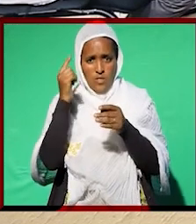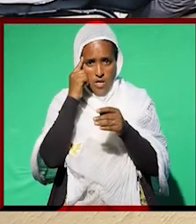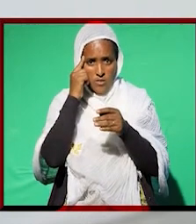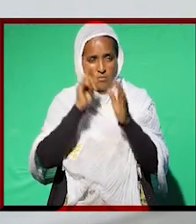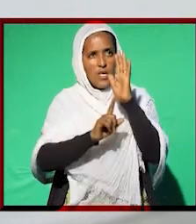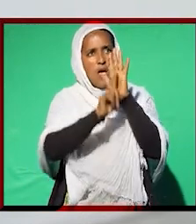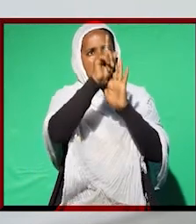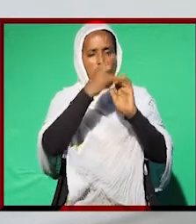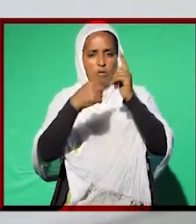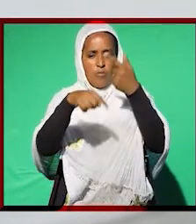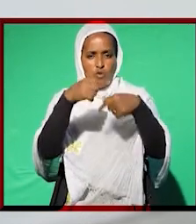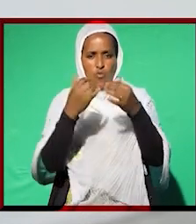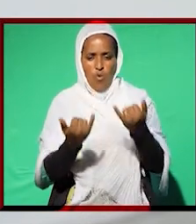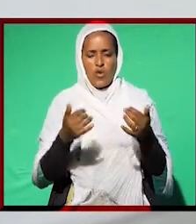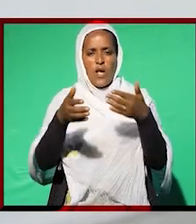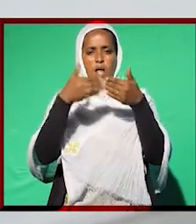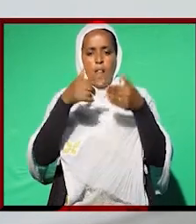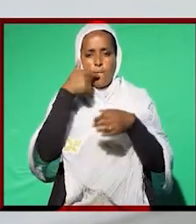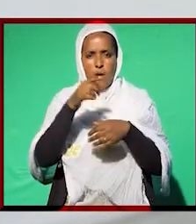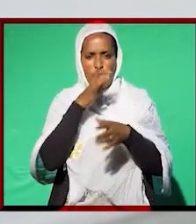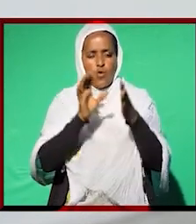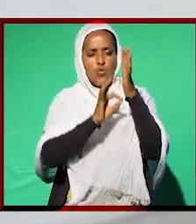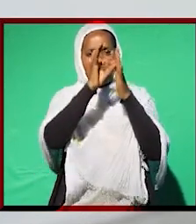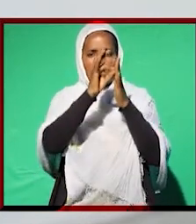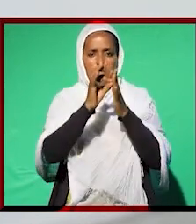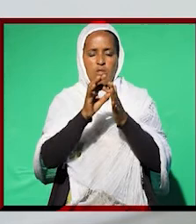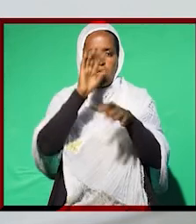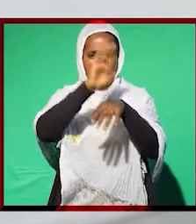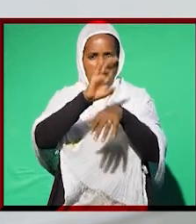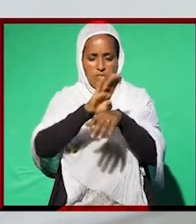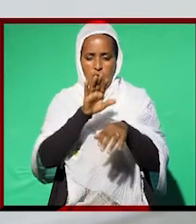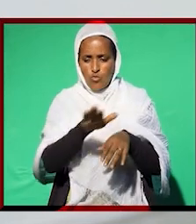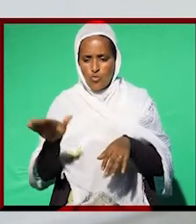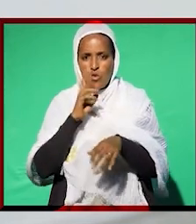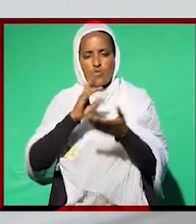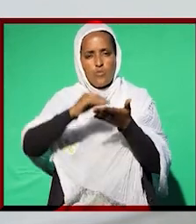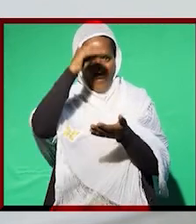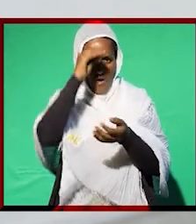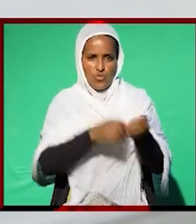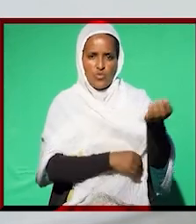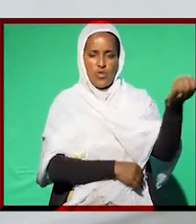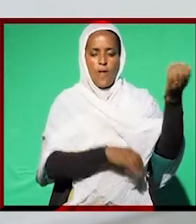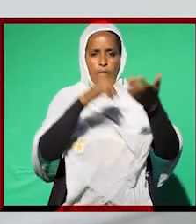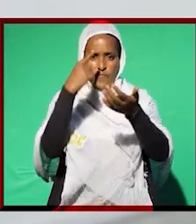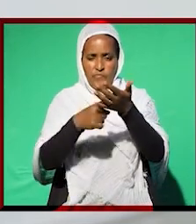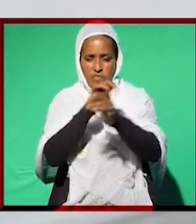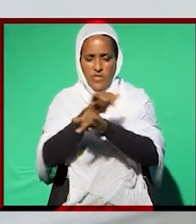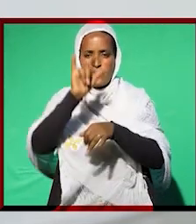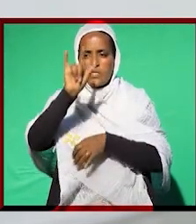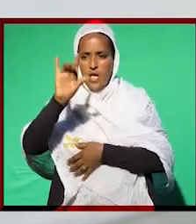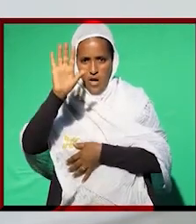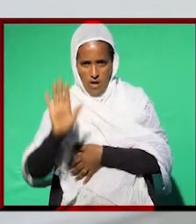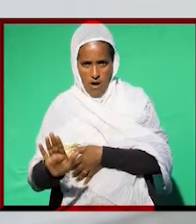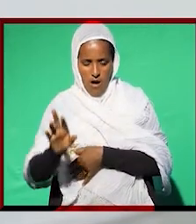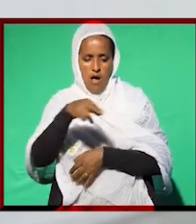ስናስብ እያደገ መጥቶ አሁን ቀላል የማይባል ቁጥር ያለው የቤተክርስቲያን ልጆች ናቸው የሚማሩት። እነኚህም